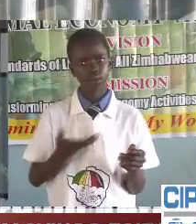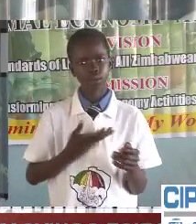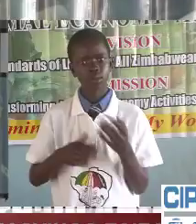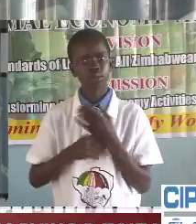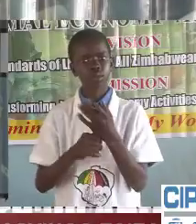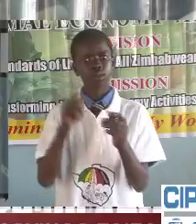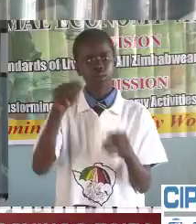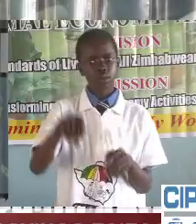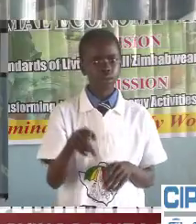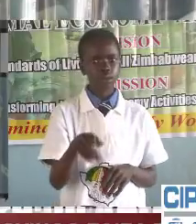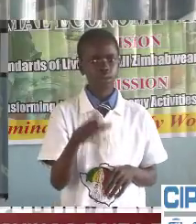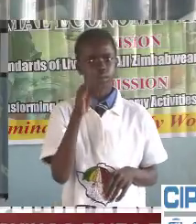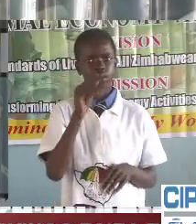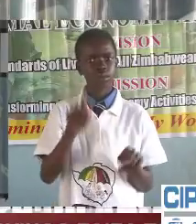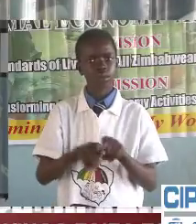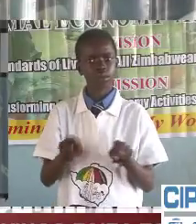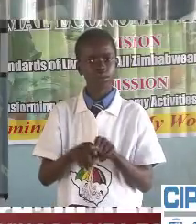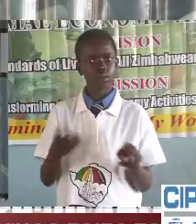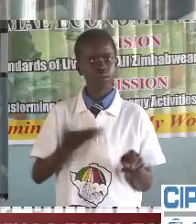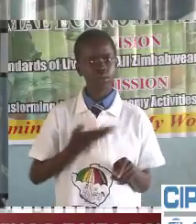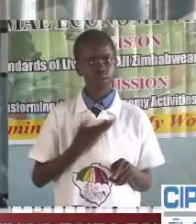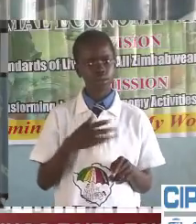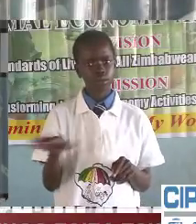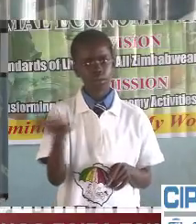Saka isu sakanzela ndapinda